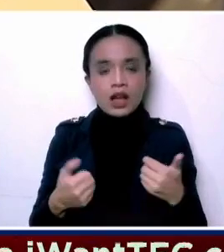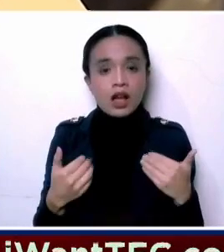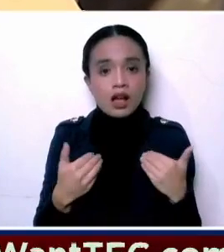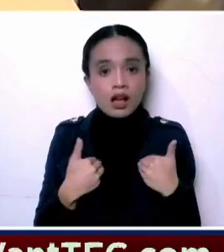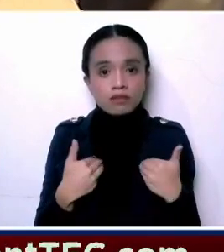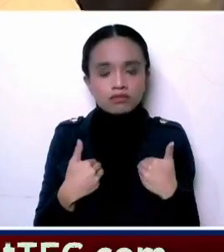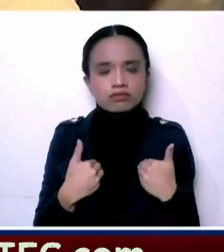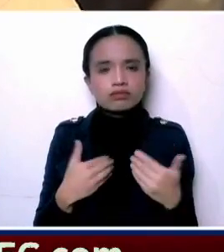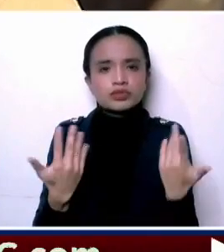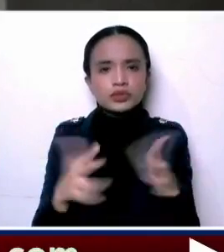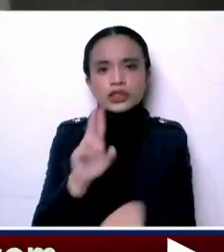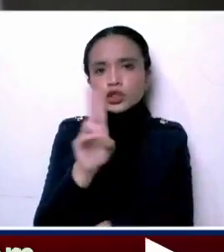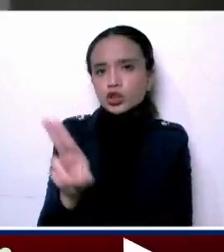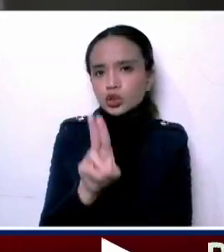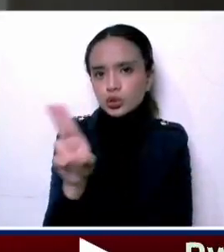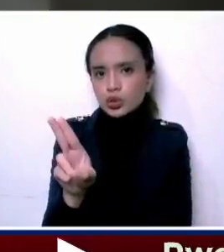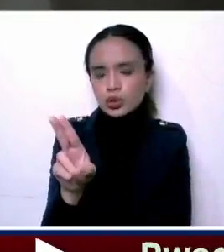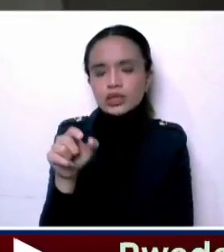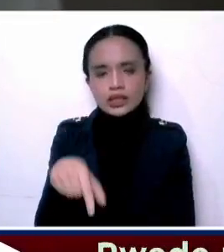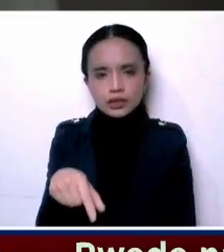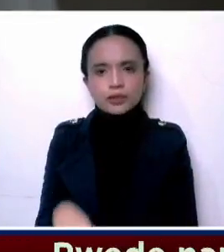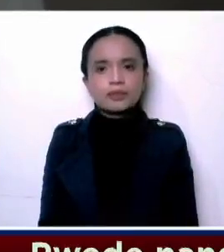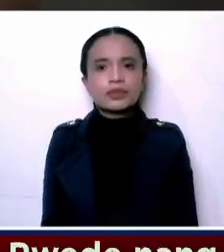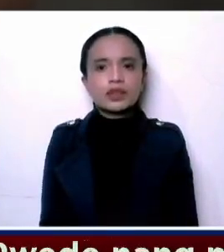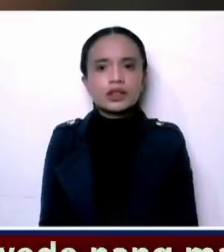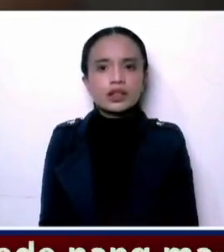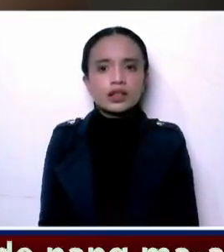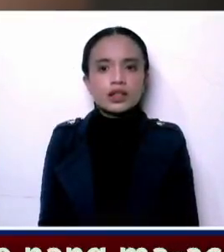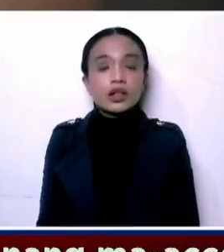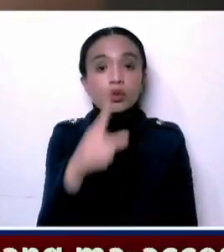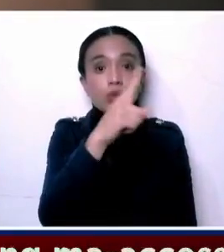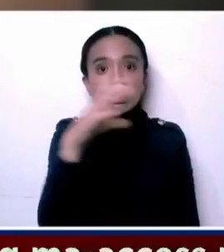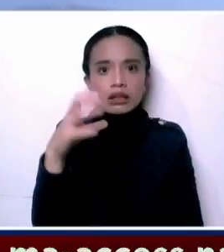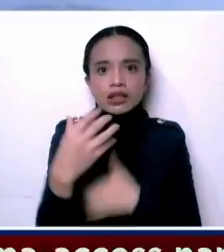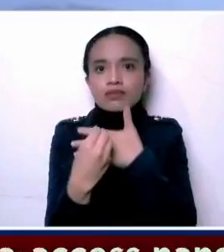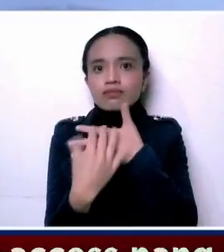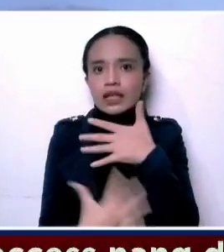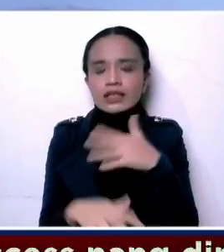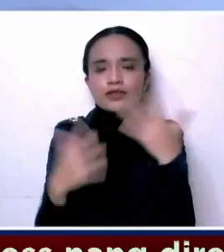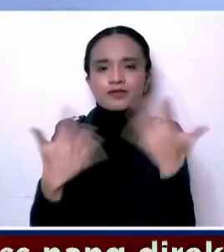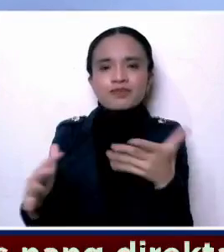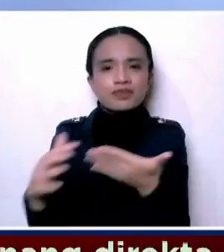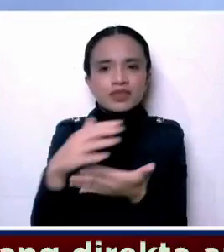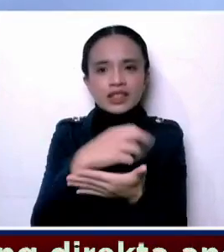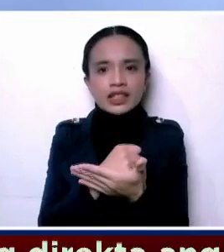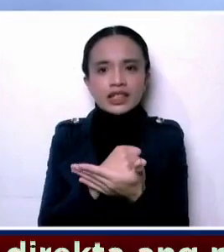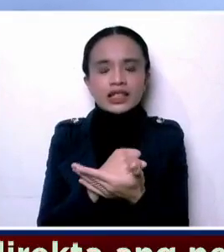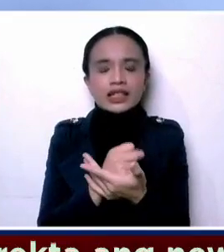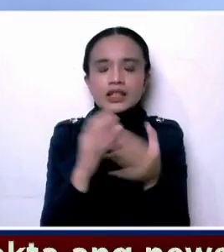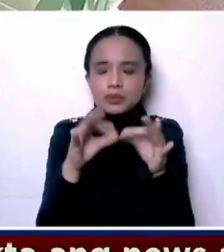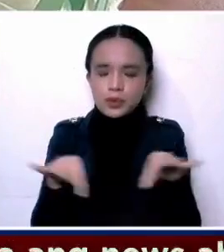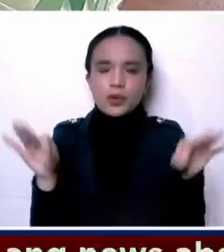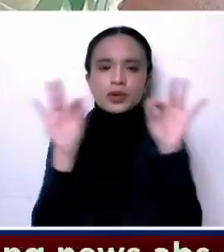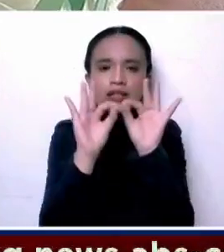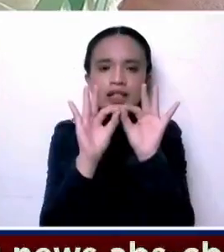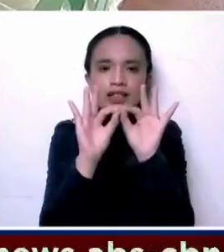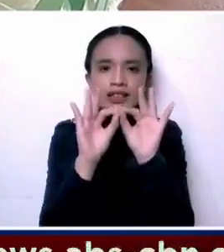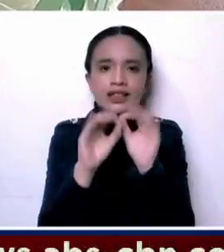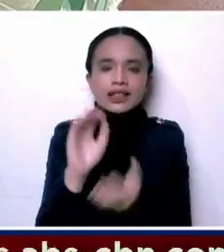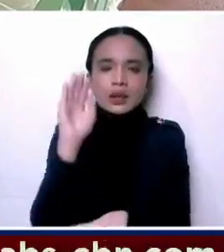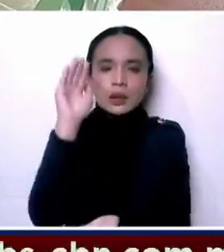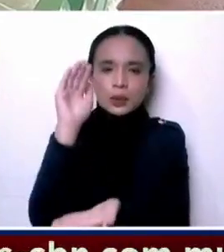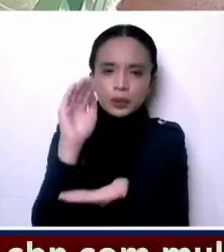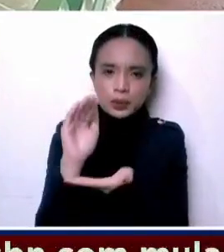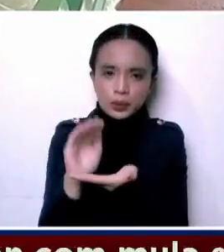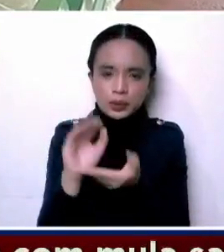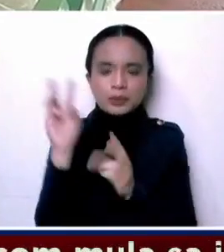mga taga dito sa amin. Nasa 100 bag ng dugo ang nakolekta na kahit papaano'y makababawas ng pangamba ng